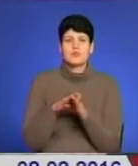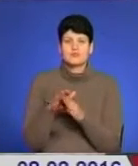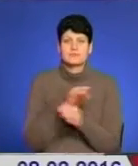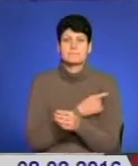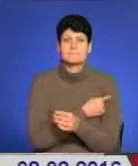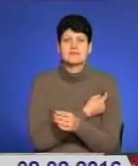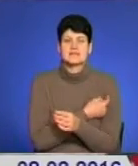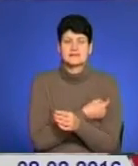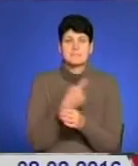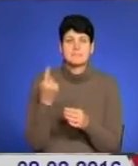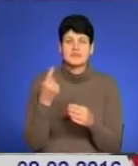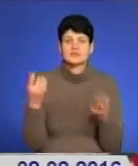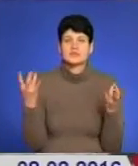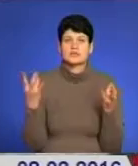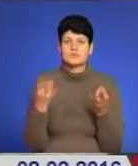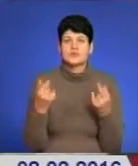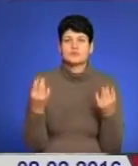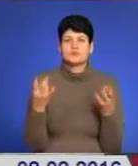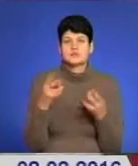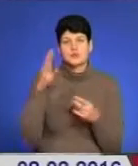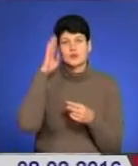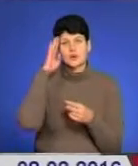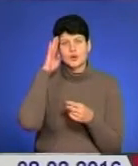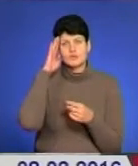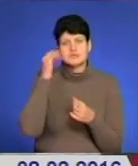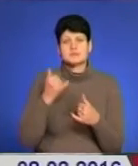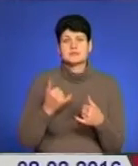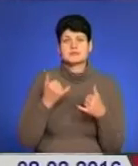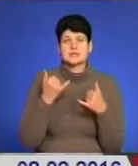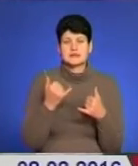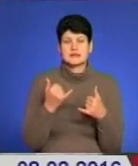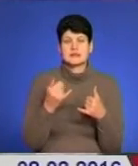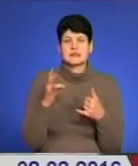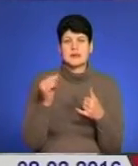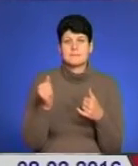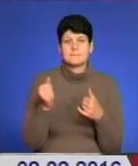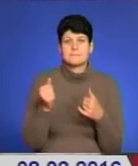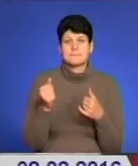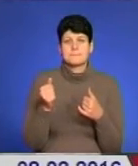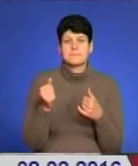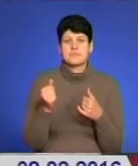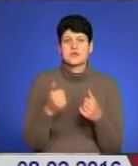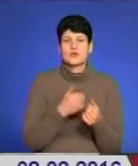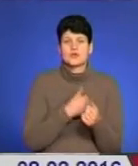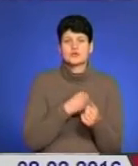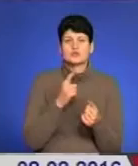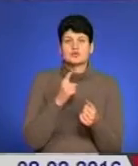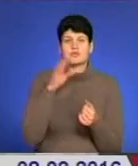медикаментами першої необхідності, які потрібні хлопцям на передовій. От, і хочемо, щоб